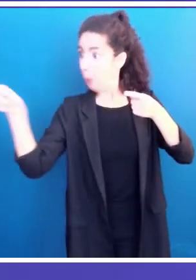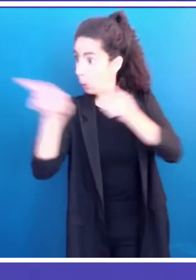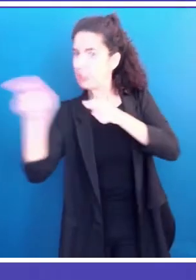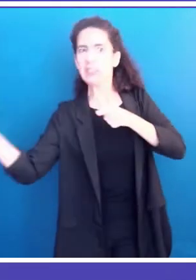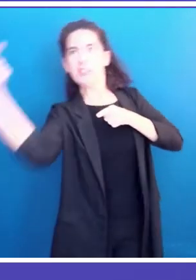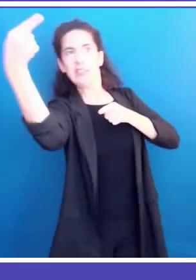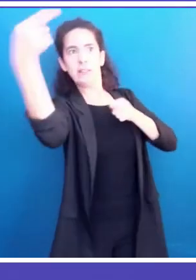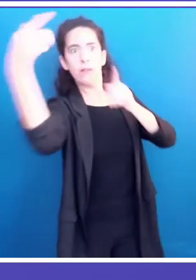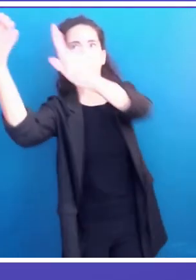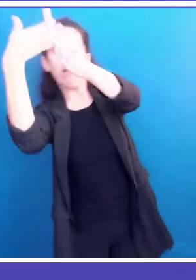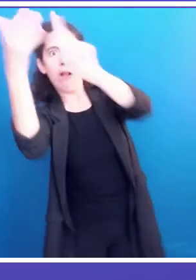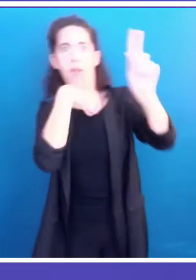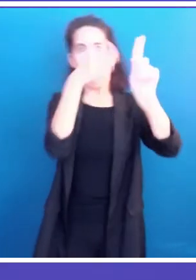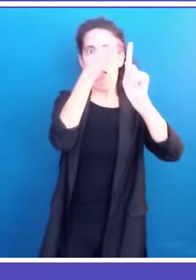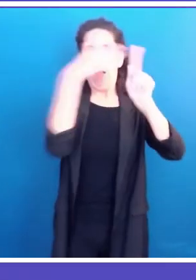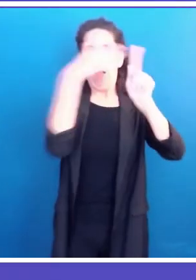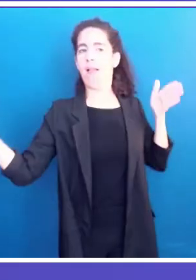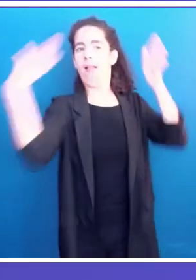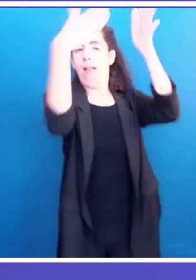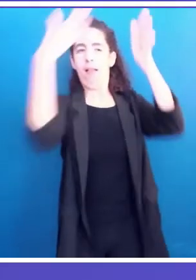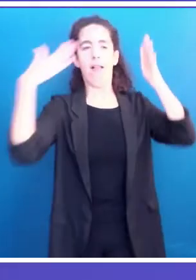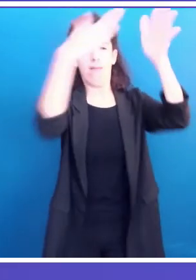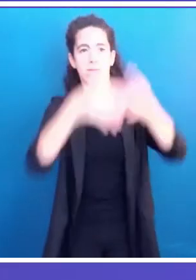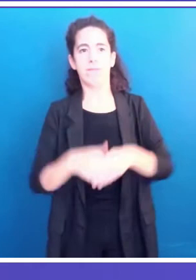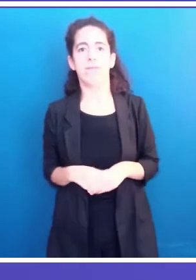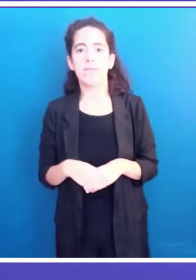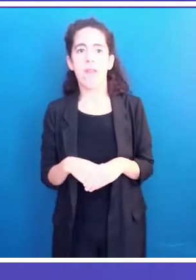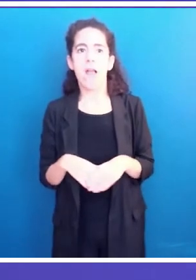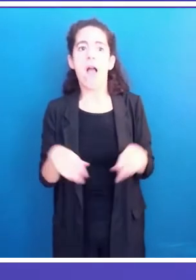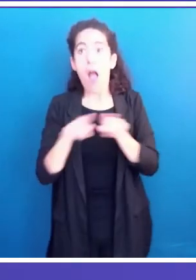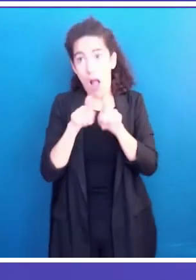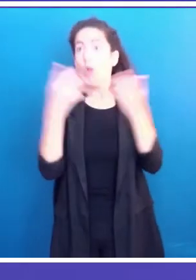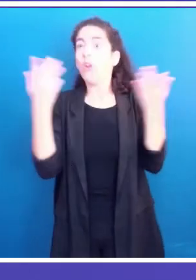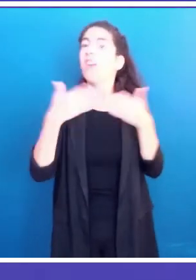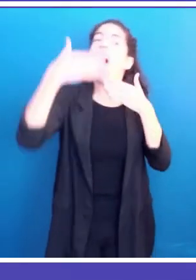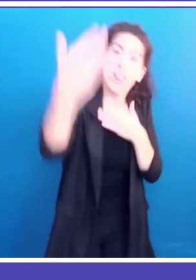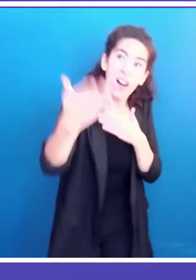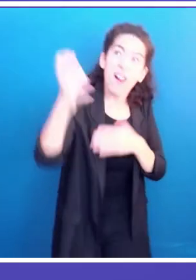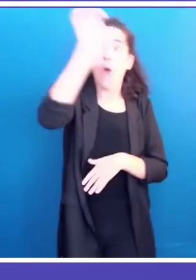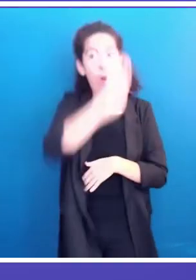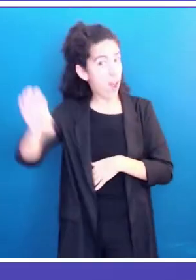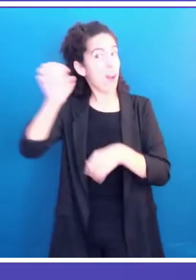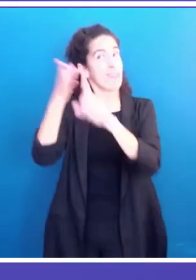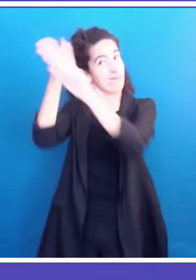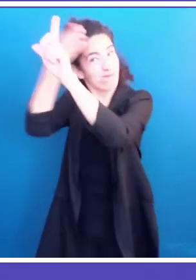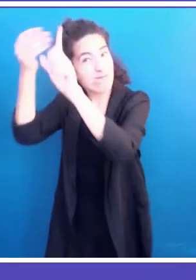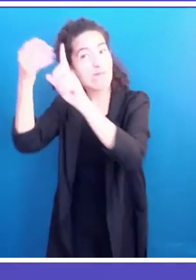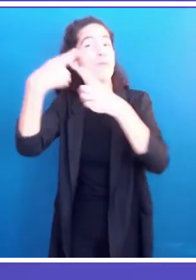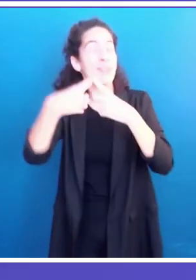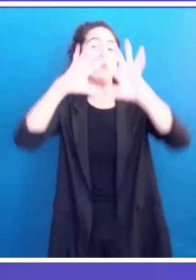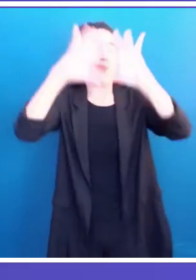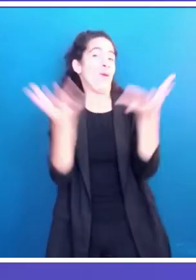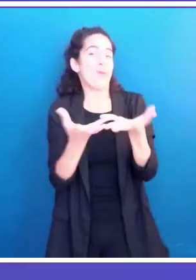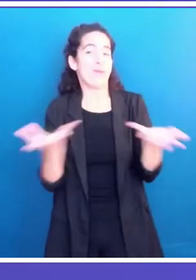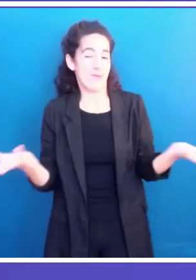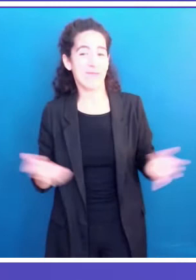الحكومة الوطنية أو المؤسسات السياسية الأخرى، وحتى على المستوى الأوروبي أو الإقليمي وفي